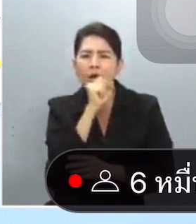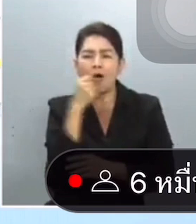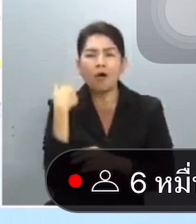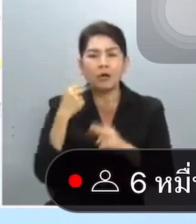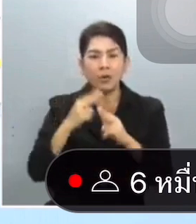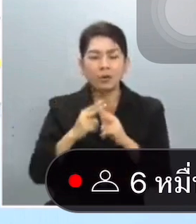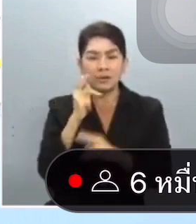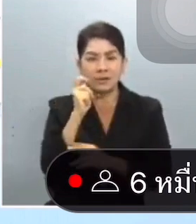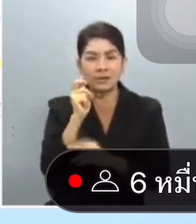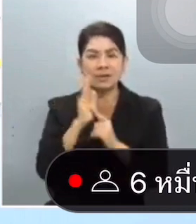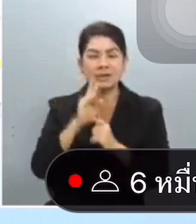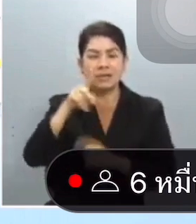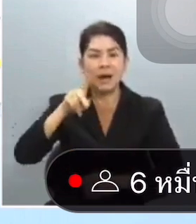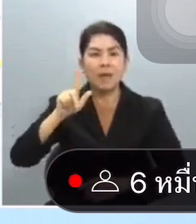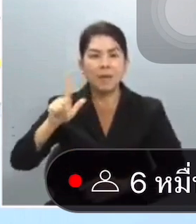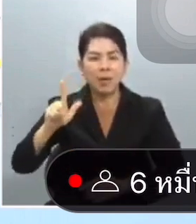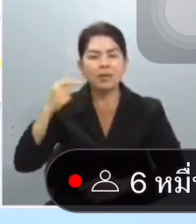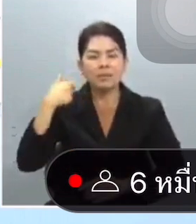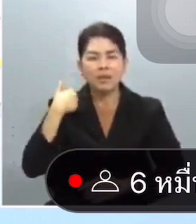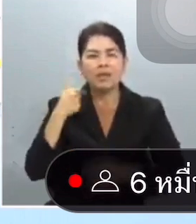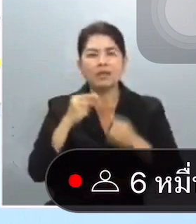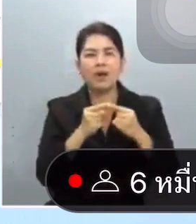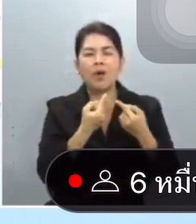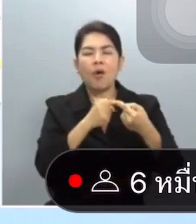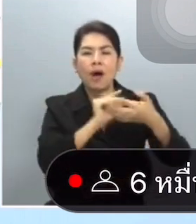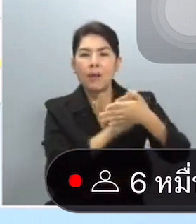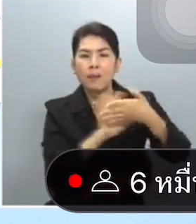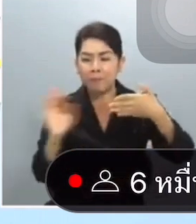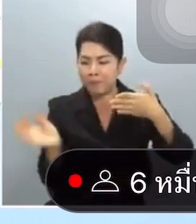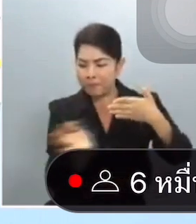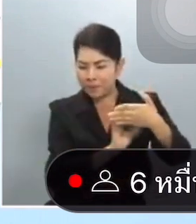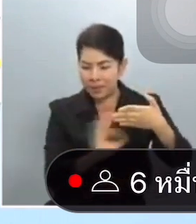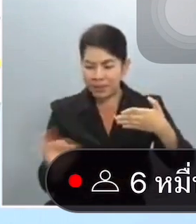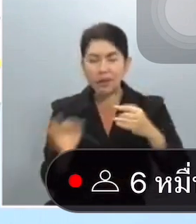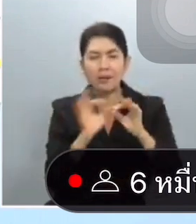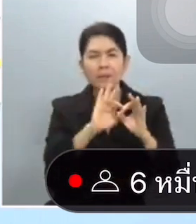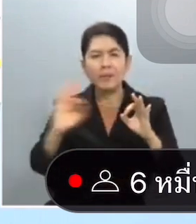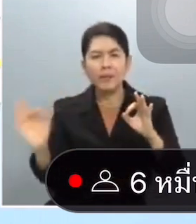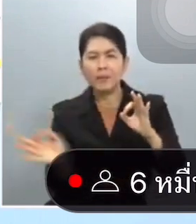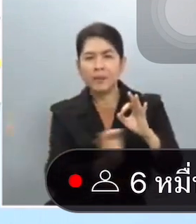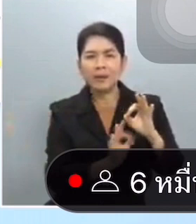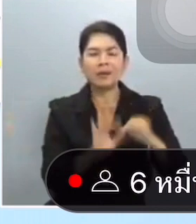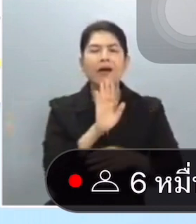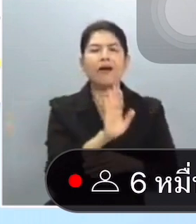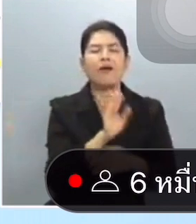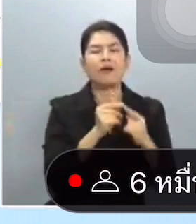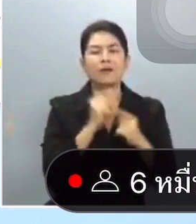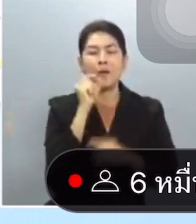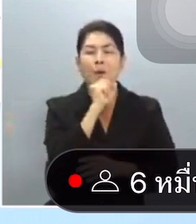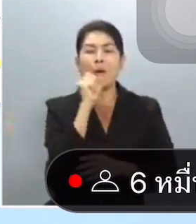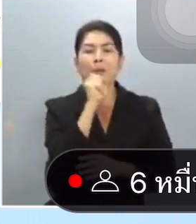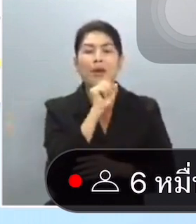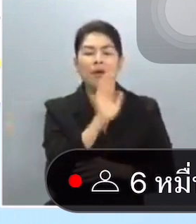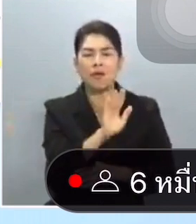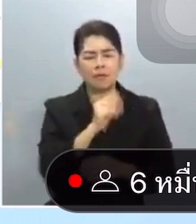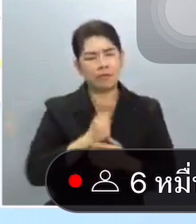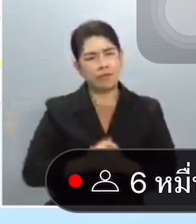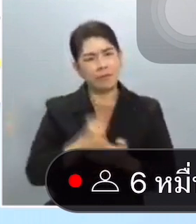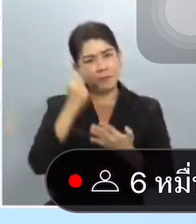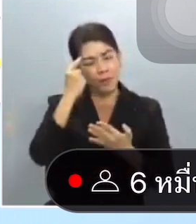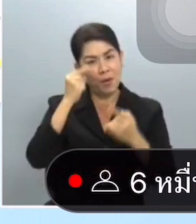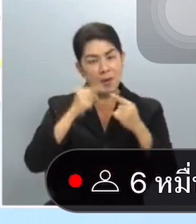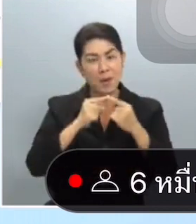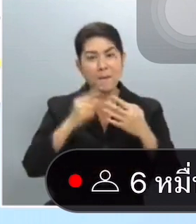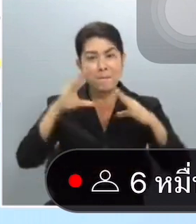ยังเข้าใจประมาณอย่างนั้นนี่เมื่อวานนี้นี่เรียกว่าฮือฮากันทีเดียวเป็นการโพสต์ตอนประมาณ